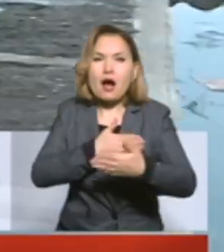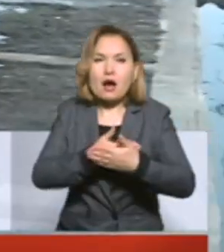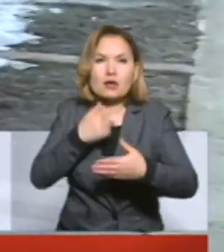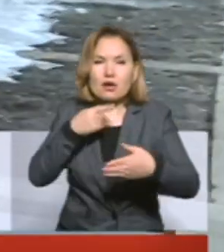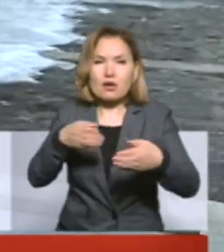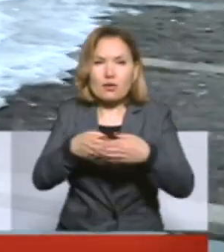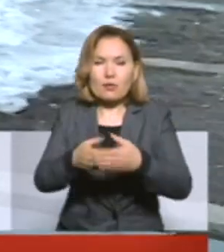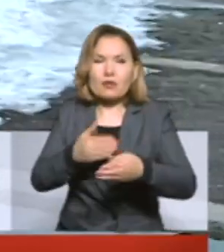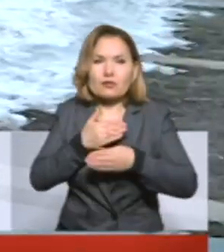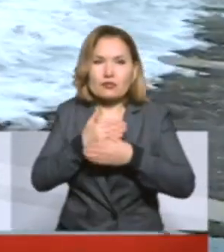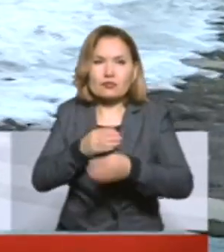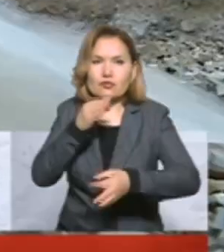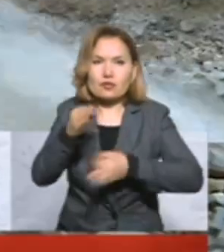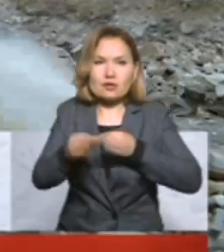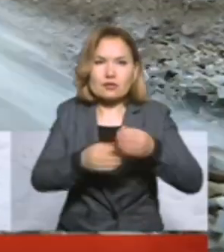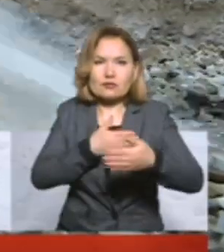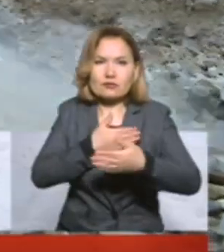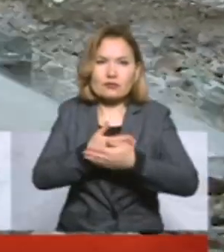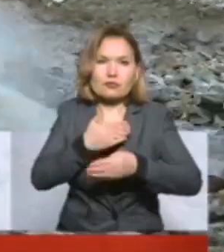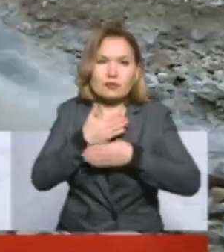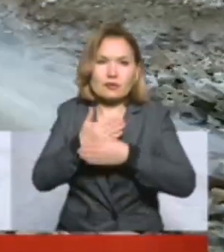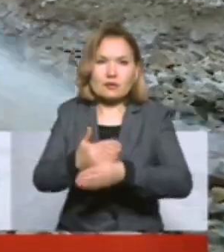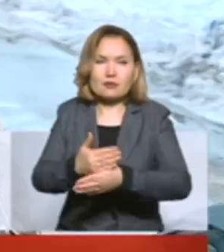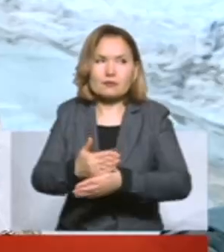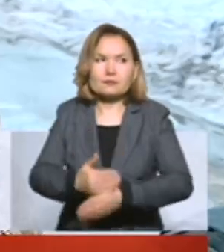құрылымы жұмылдырылған.